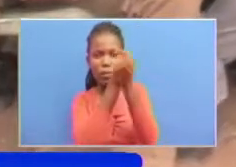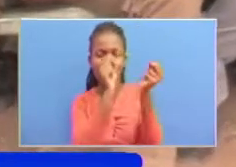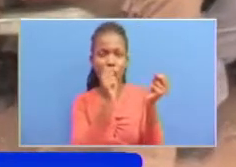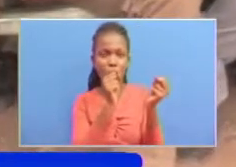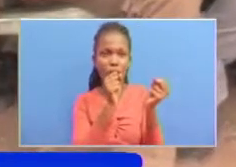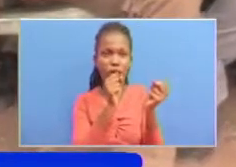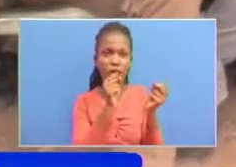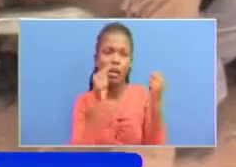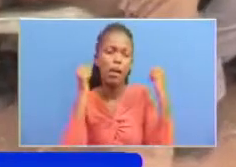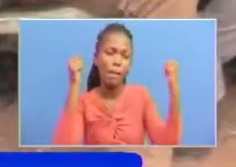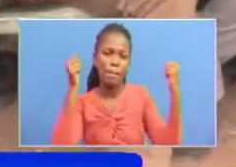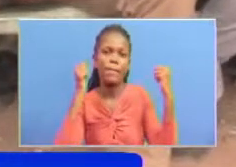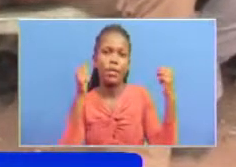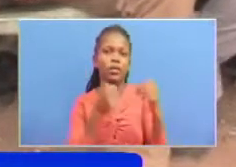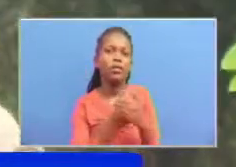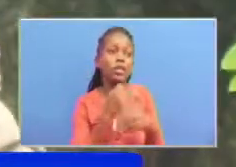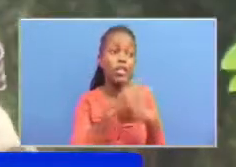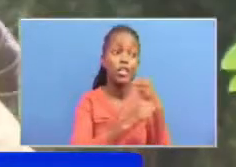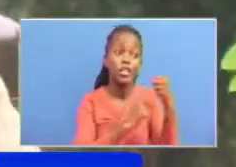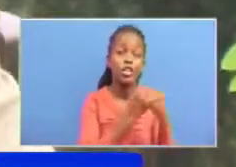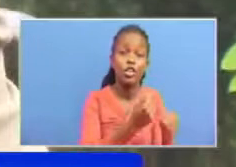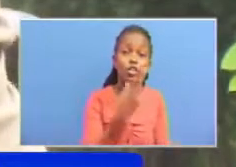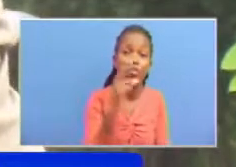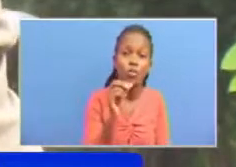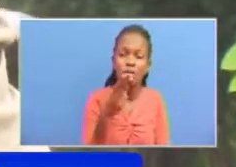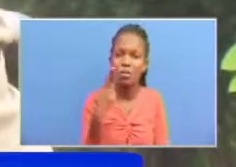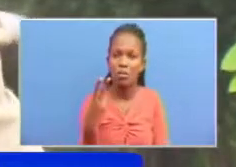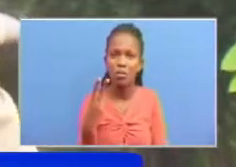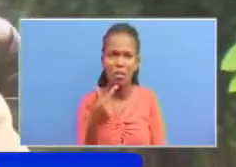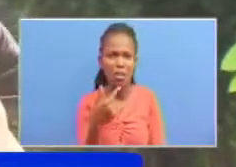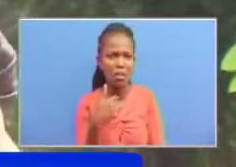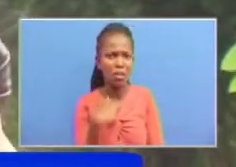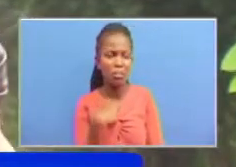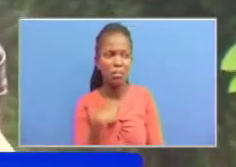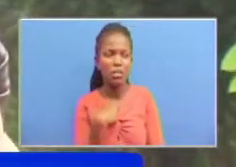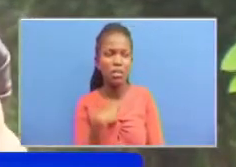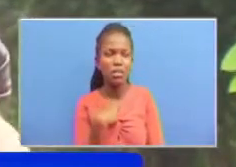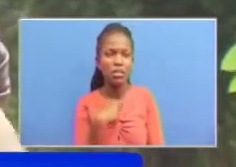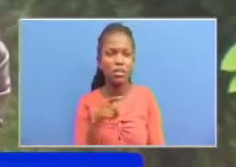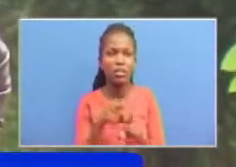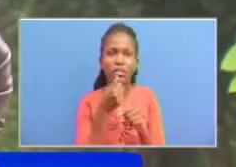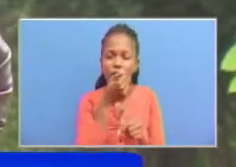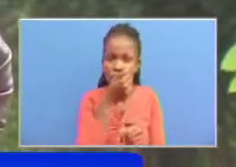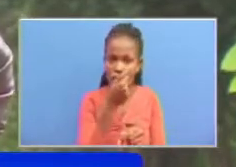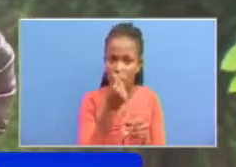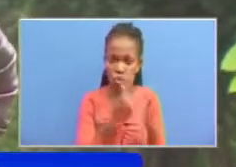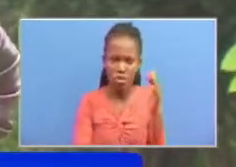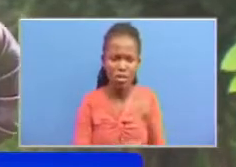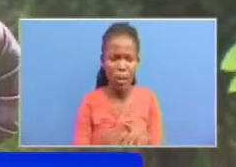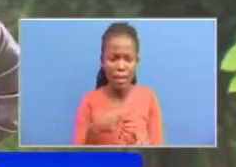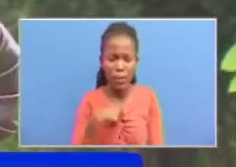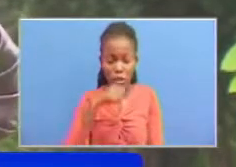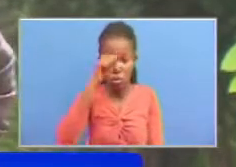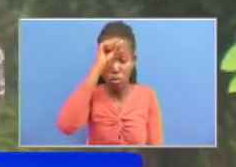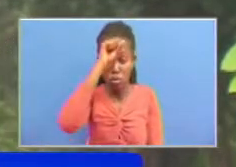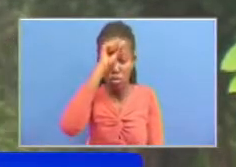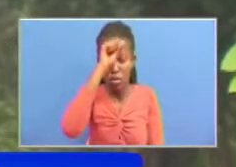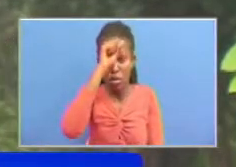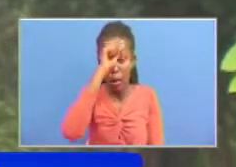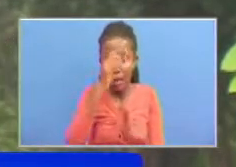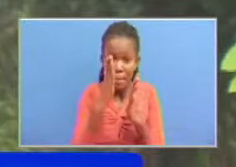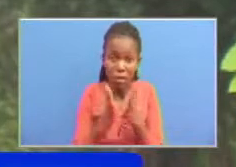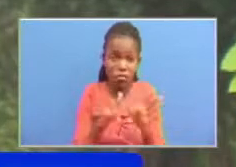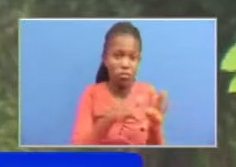mwaka wa Ngilili na miongwele na ile. I cannot see and I made it clear. I would be the most stupid fellow on the